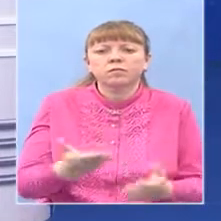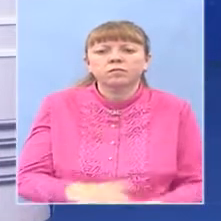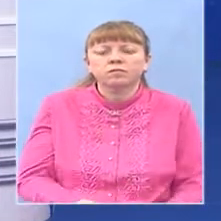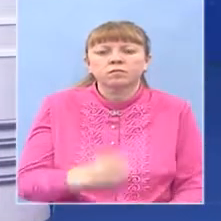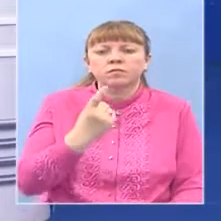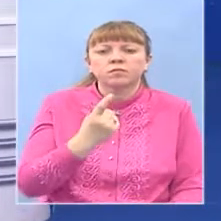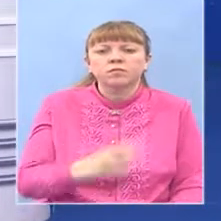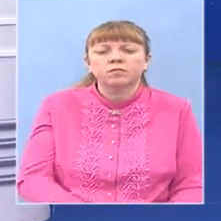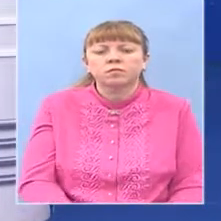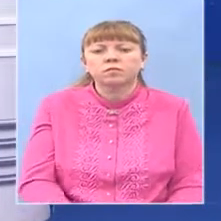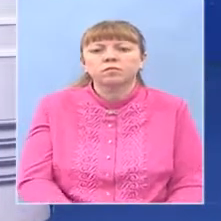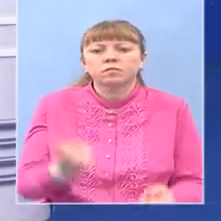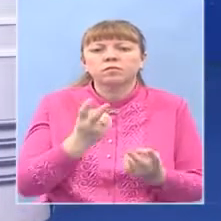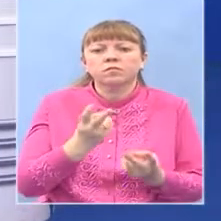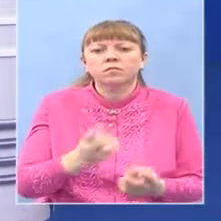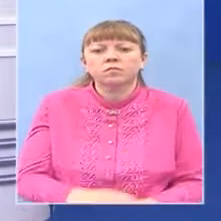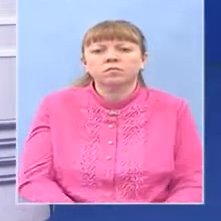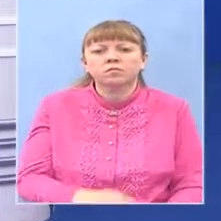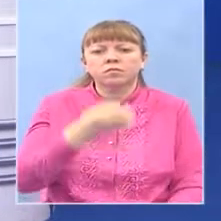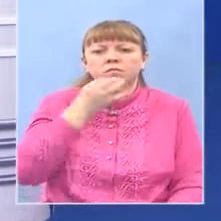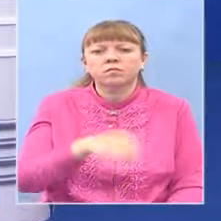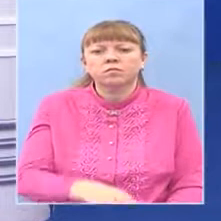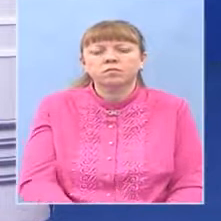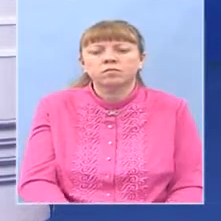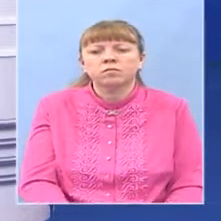одна из них — это необходимость опыта,